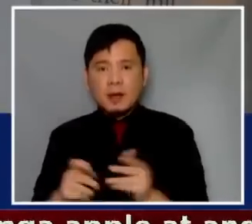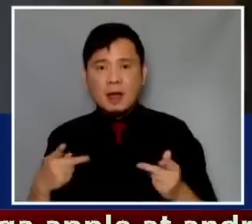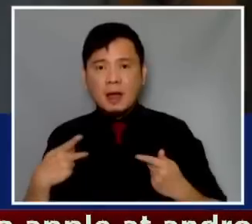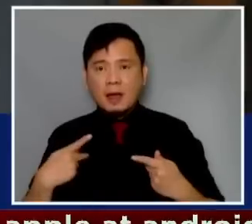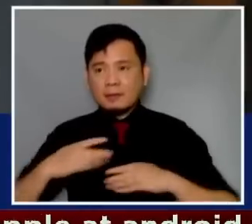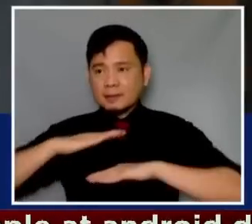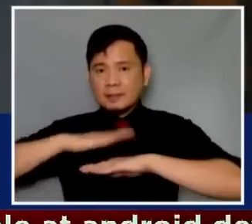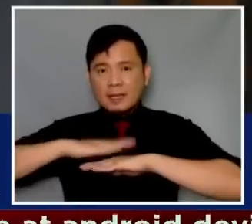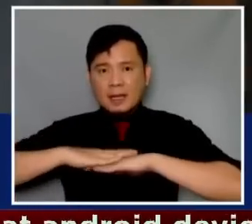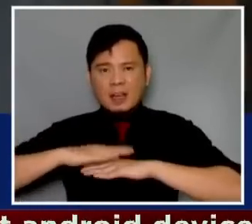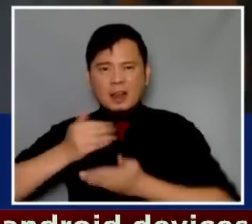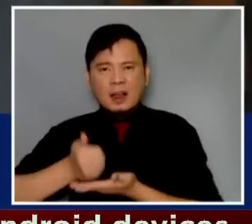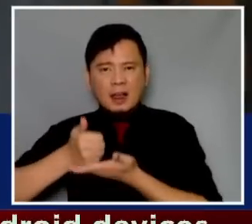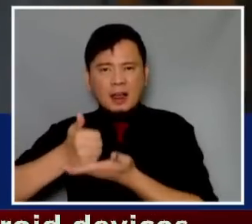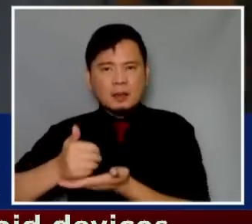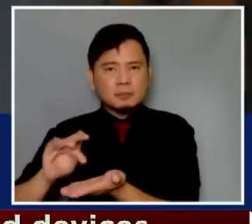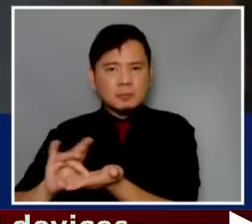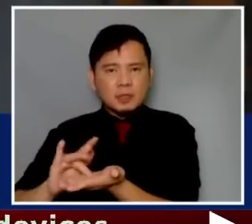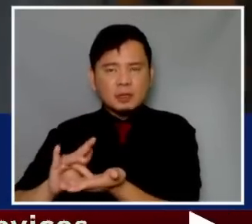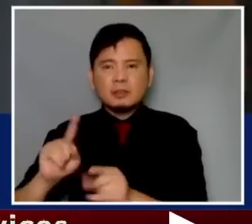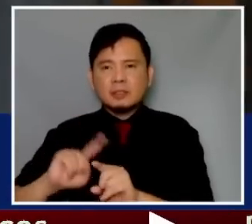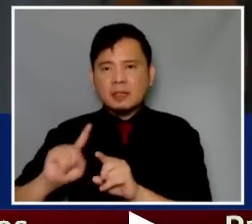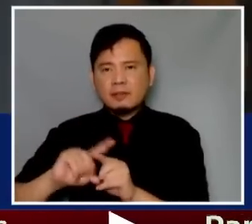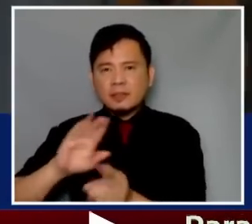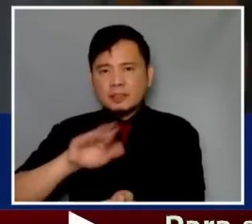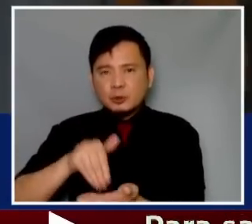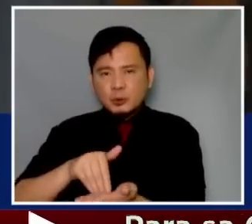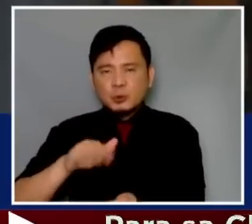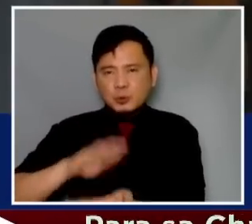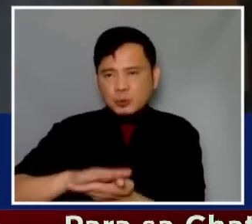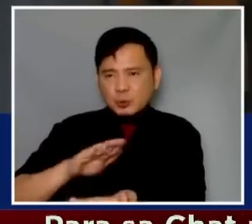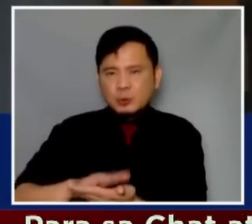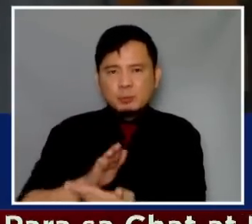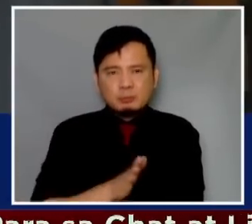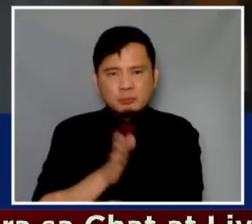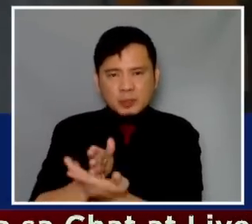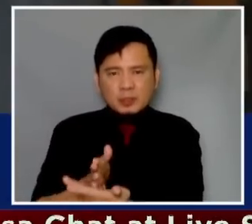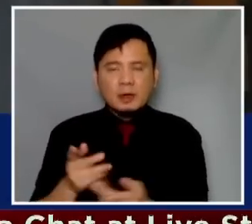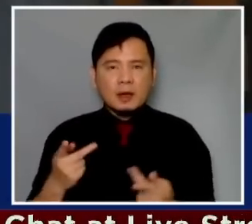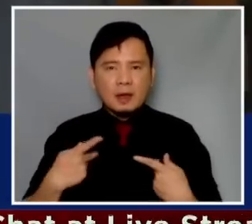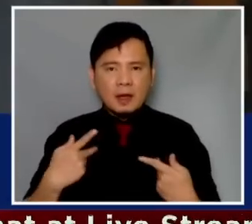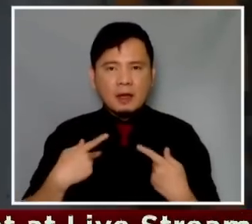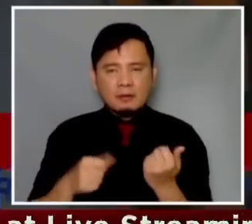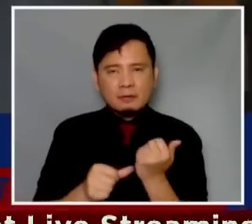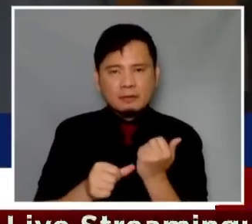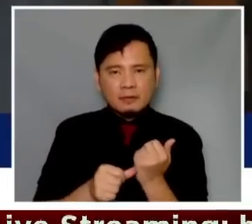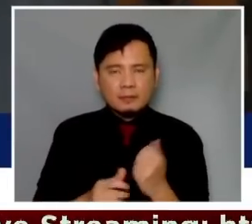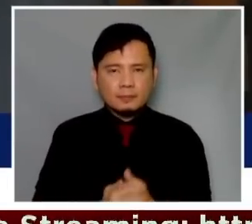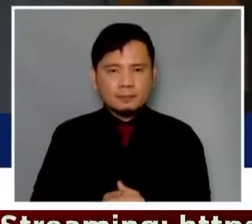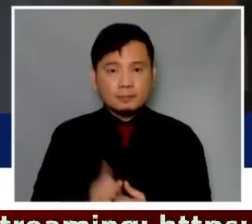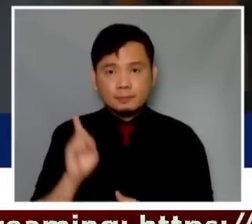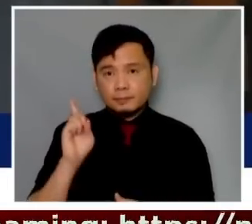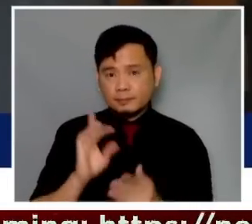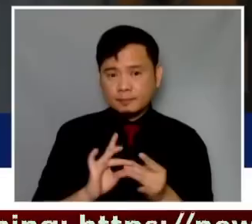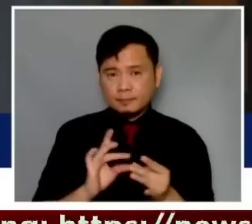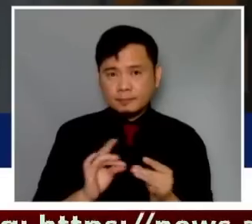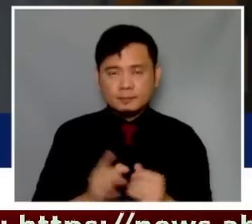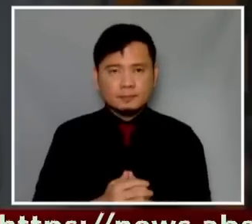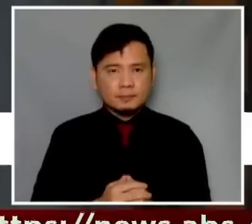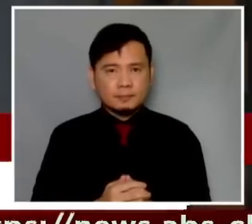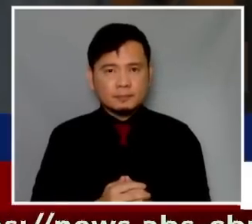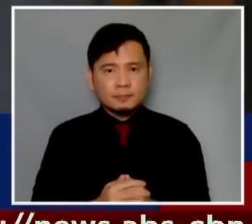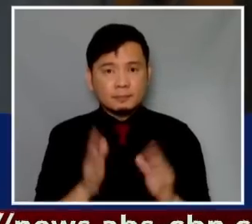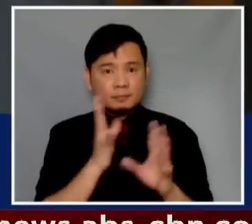centers. So kasi ang data shows na after elections, merong